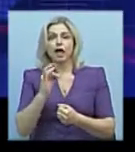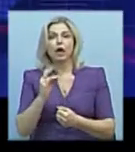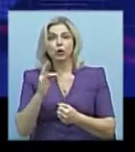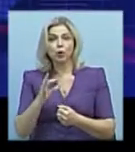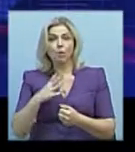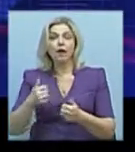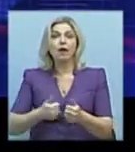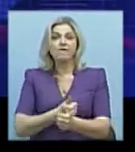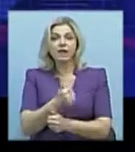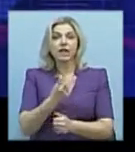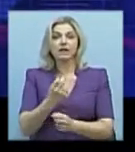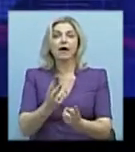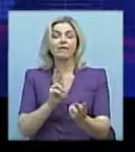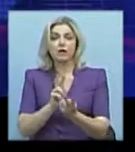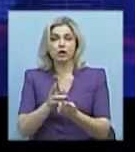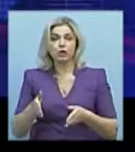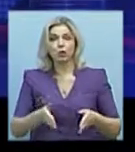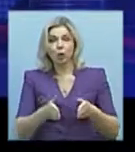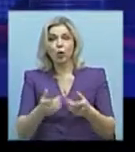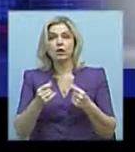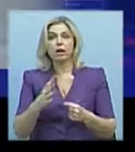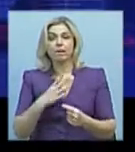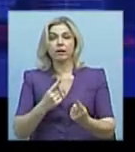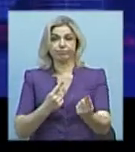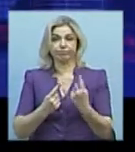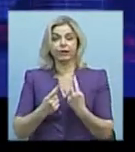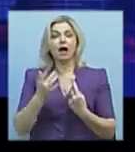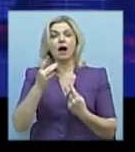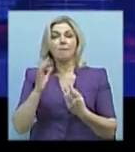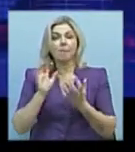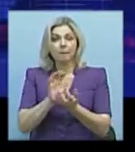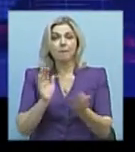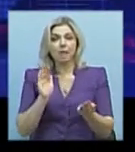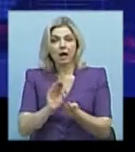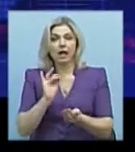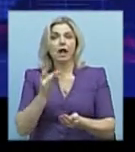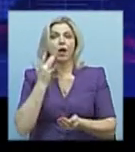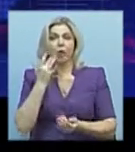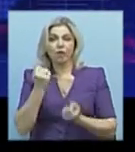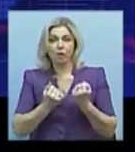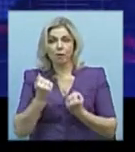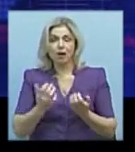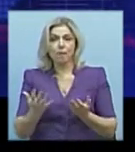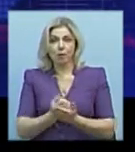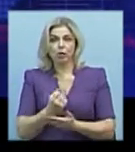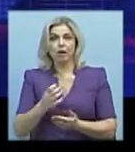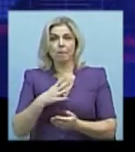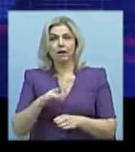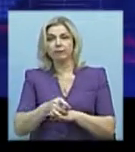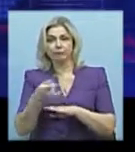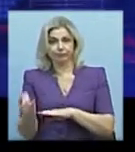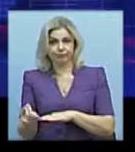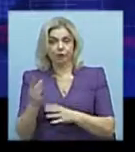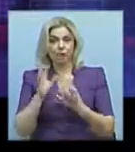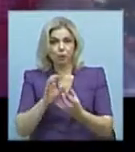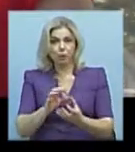зустрічну смугу, по якій рухались мікроавтобус і легковик. В результаті зіткнення фуру і мікроавтобус відкинула у